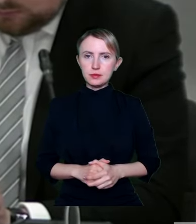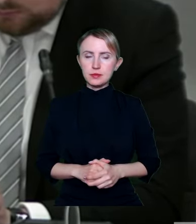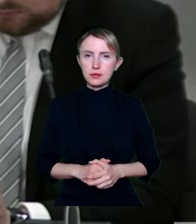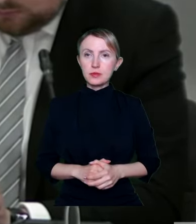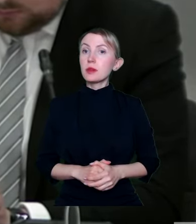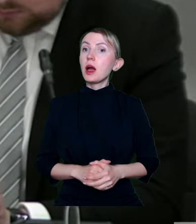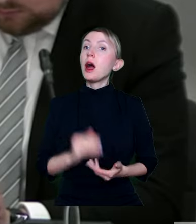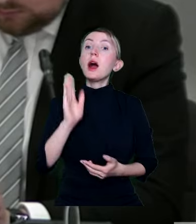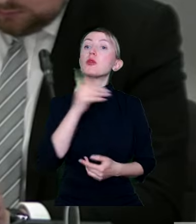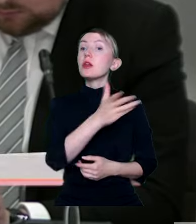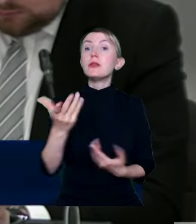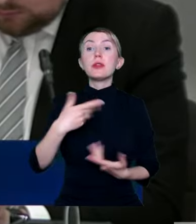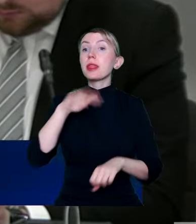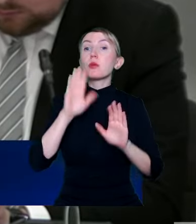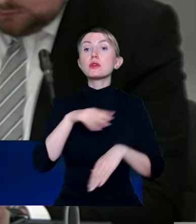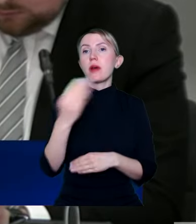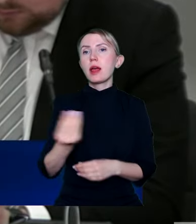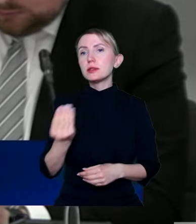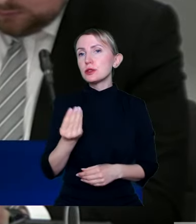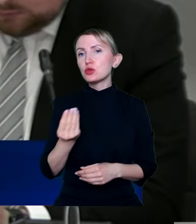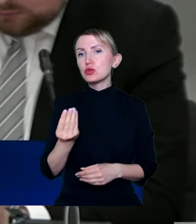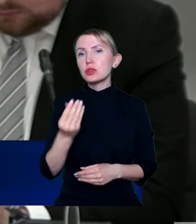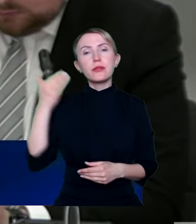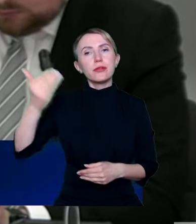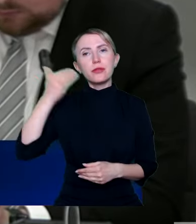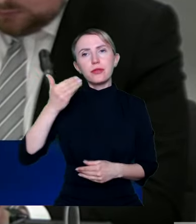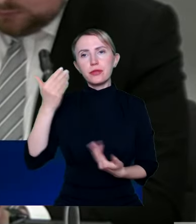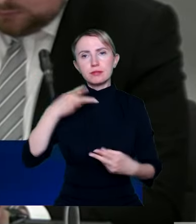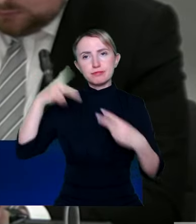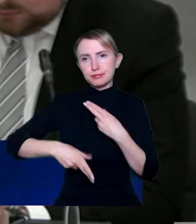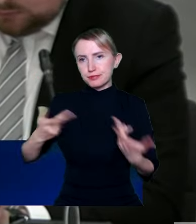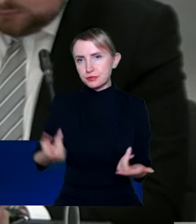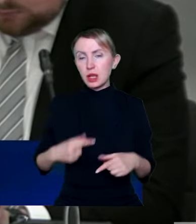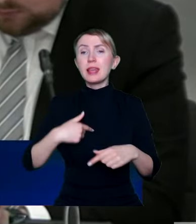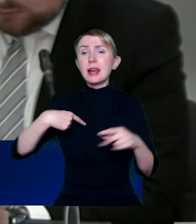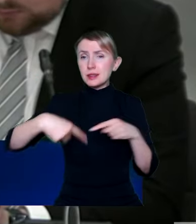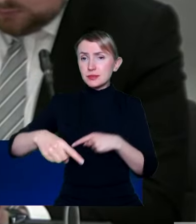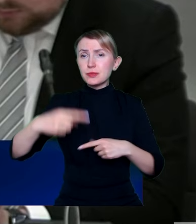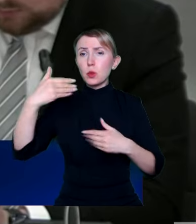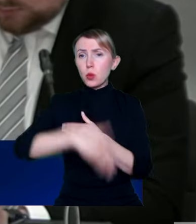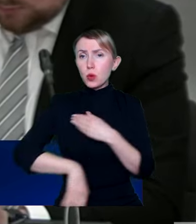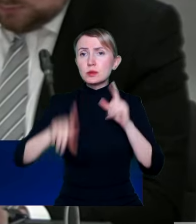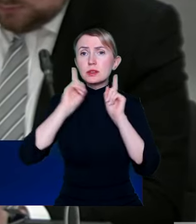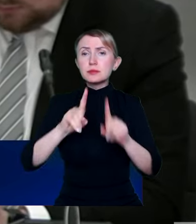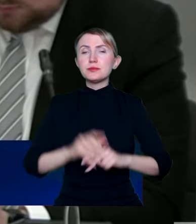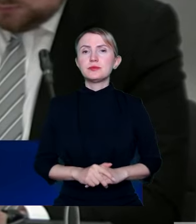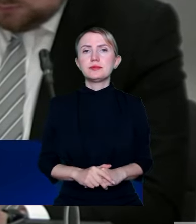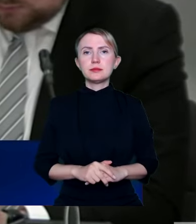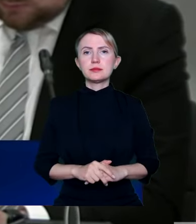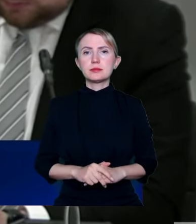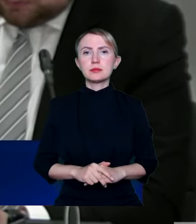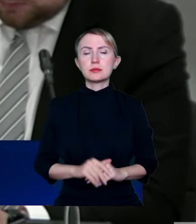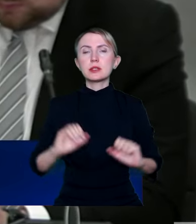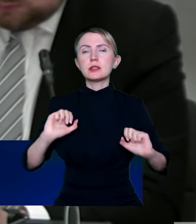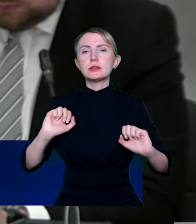nie pozwalacie się, szanowni państwo, wypowiedzieć. Ja już kończę tak naprawdę. Szczególne nasilenie działań operacyjno-rozpoznawczych